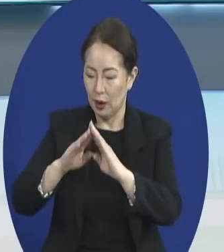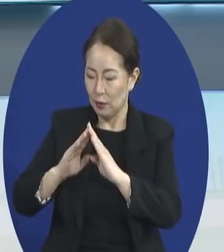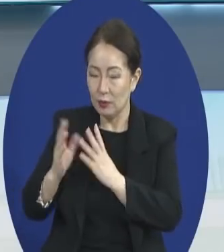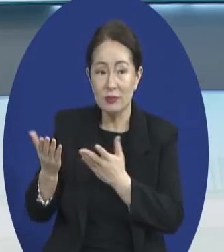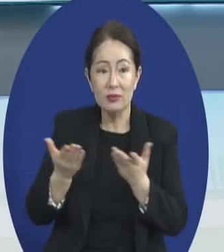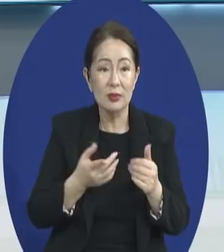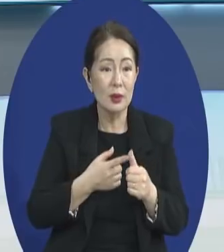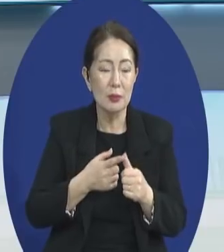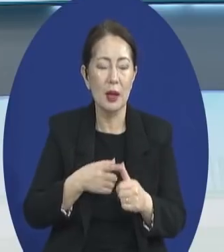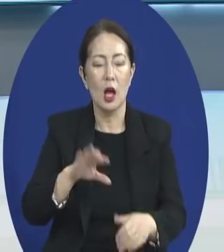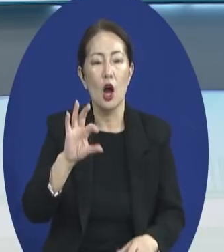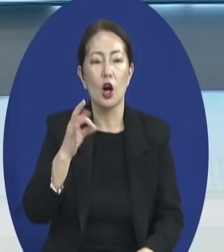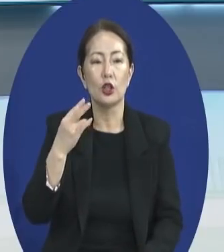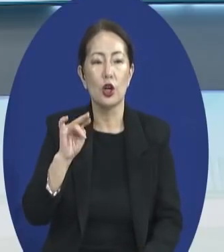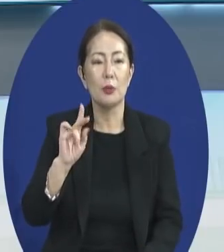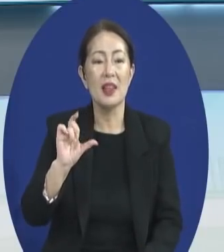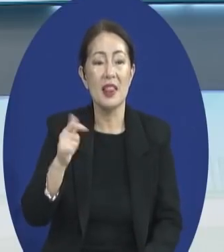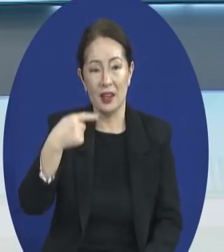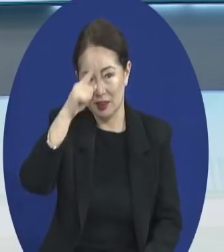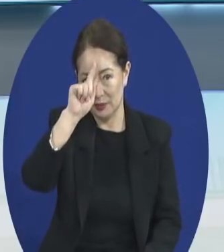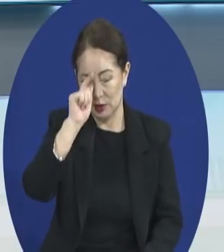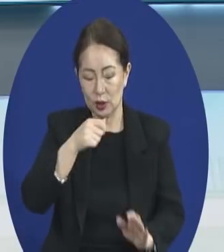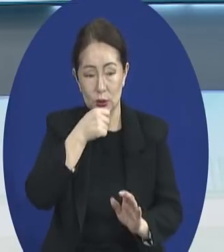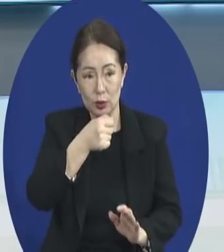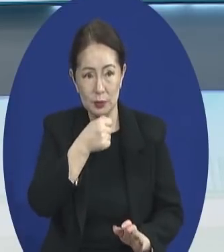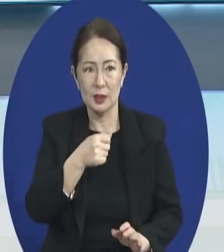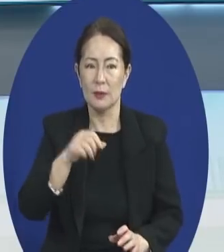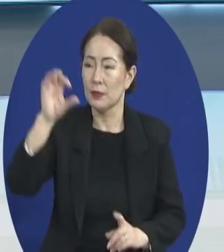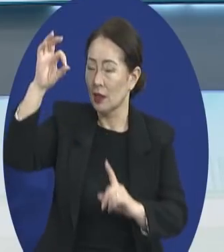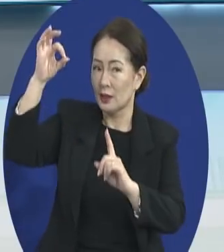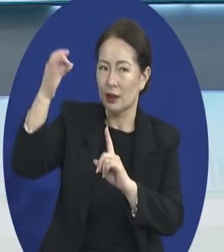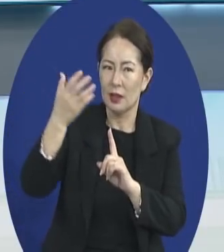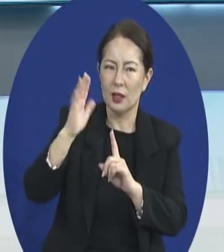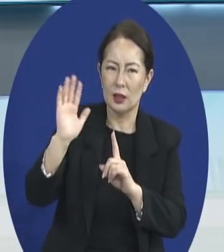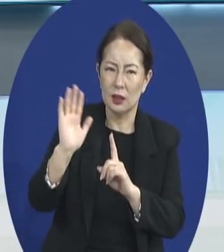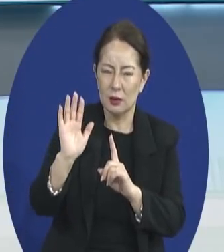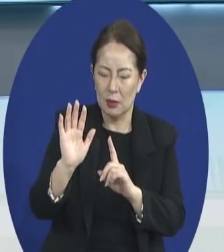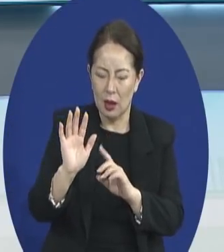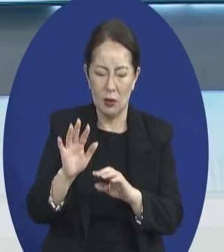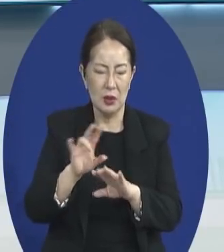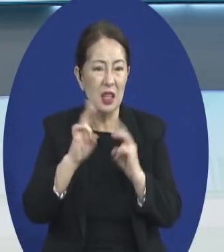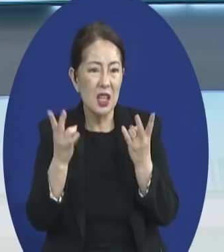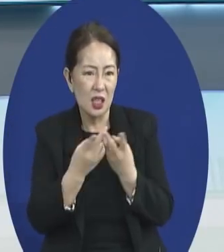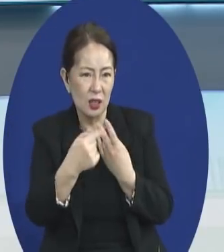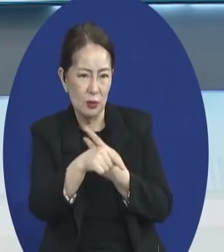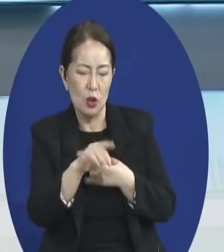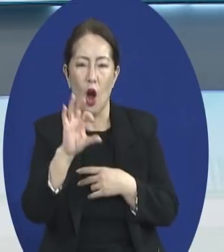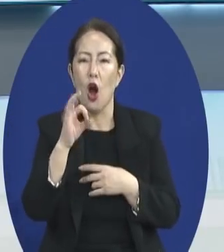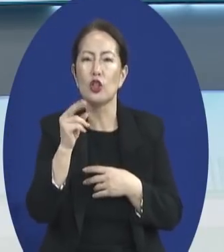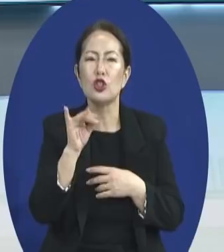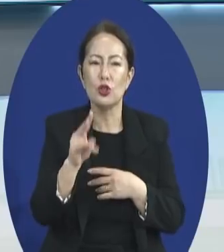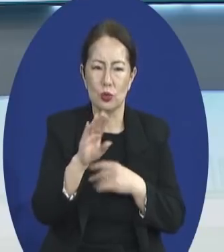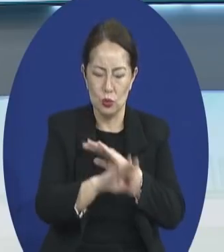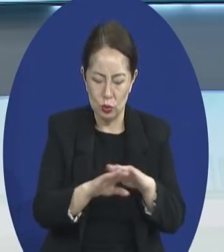бэлэг эмчийг бид сурвалжллаа. Өнөр бэлэг эмчи хэлэгтэй нарны гэрэл тусдаггүй нийгмийн хэсэг бүлэг буюу өнчин хүүхдүүд асрамжинд